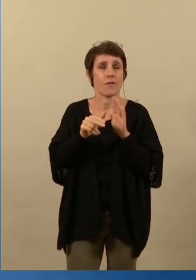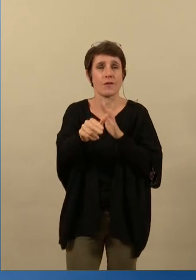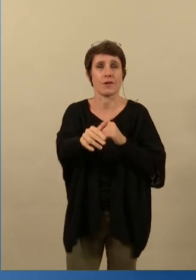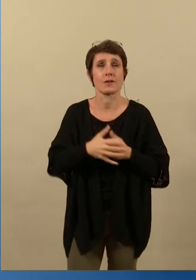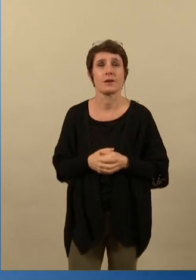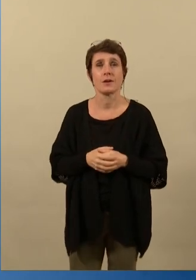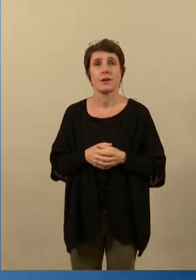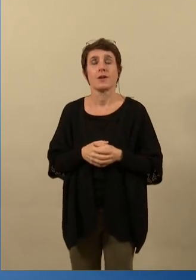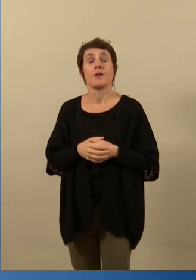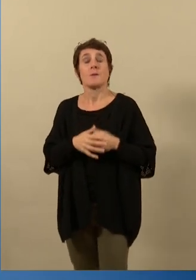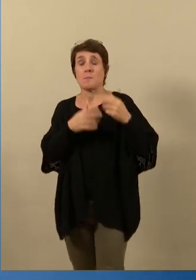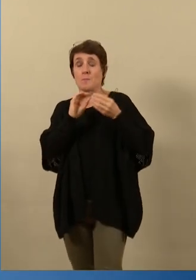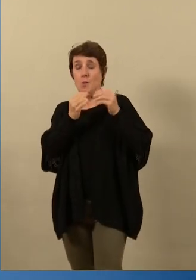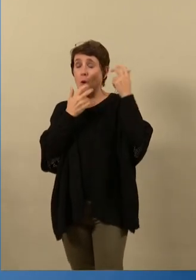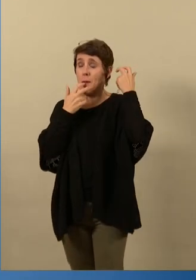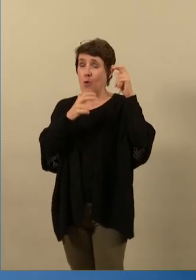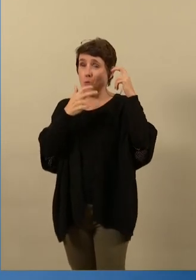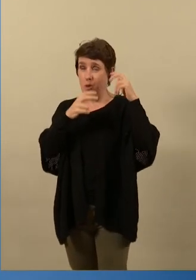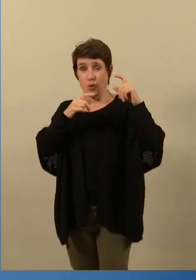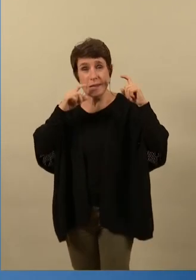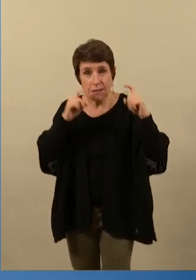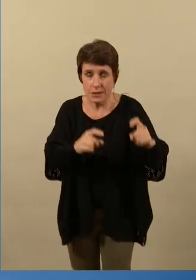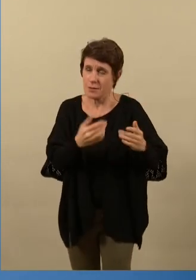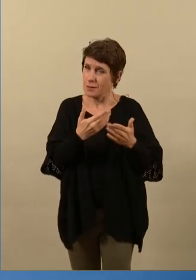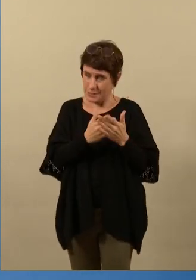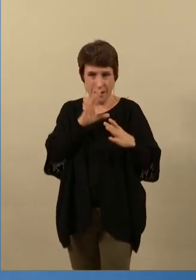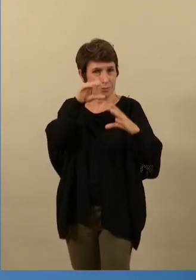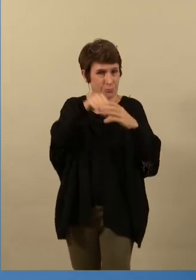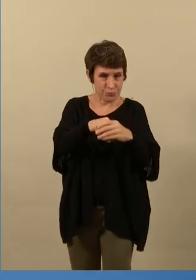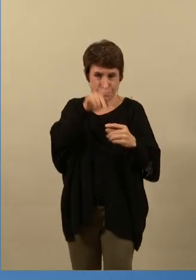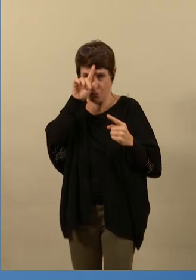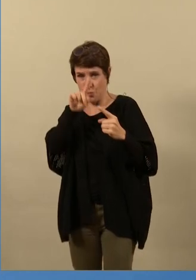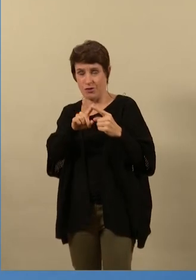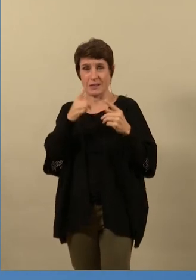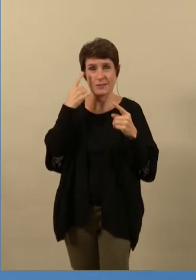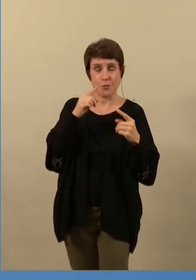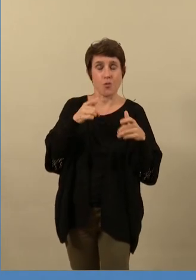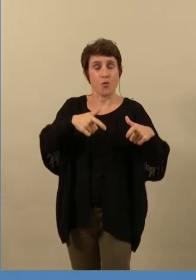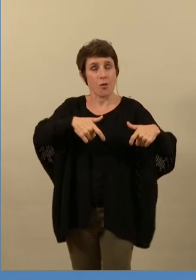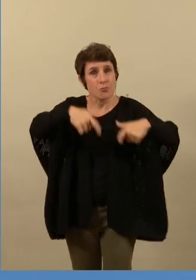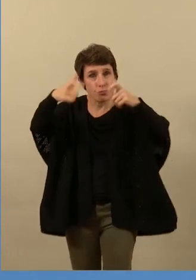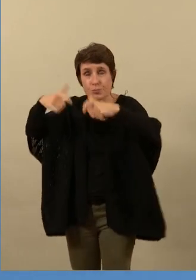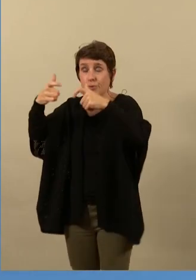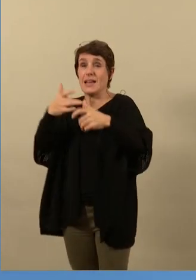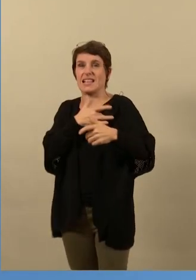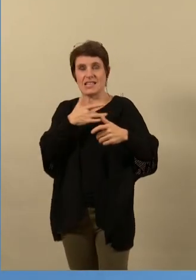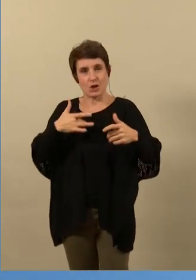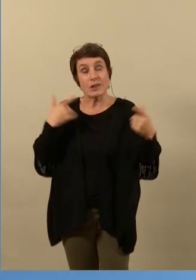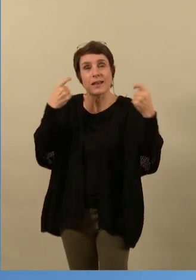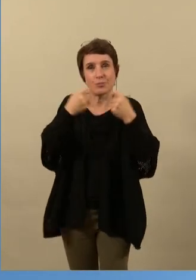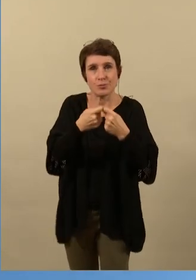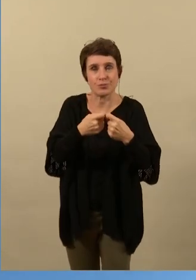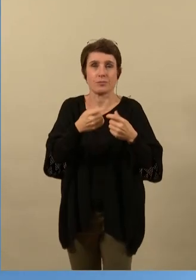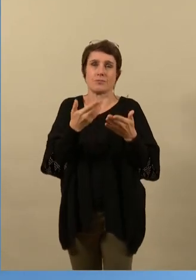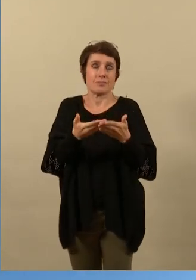traitement des des nuisances sonores est un enjeu de la démarche urbanisme favorable à la santé qui prendra toute sa place sur le quartier de